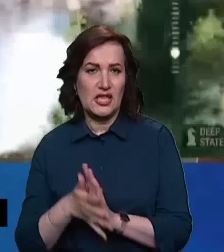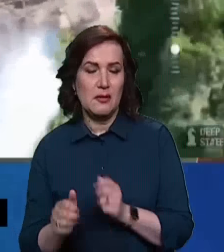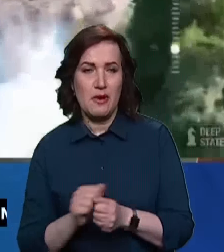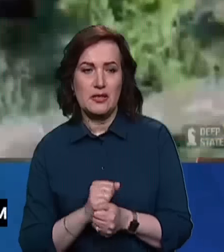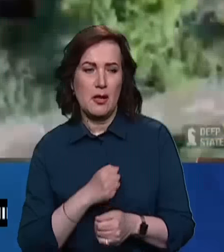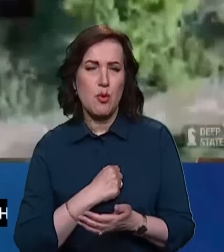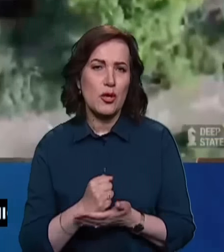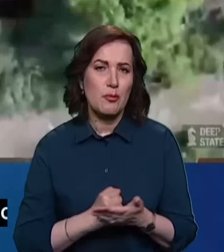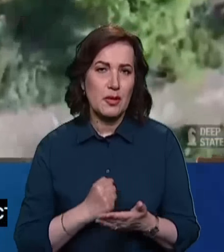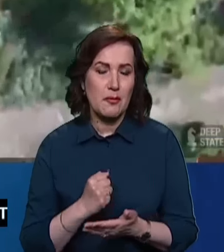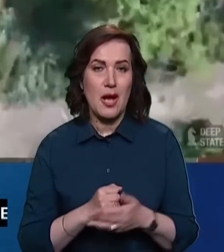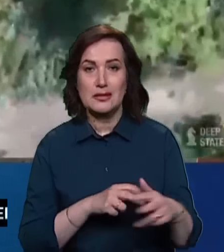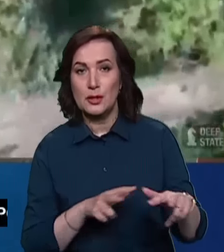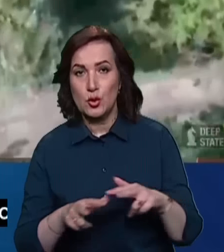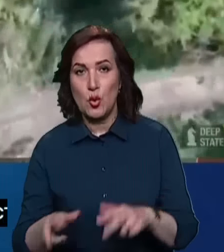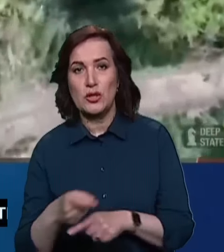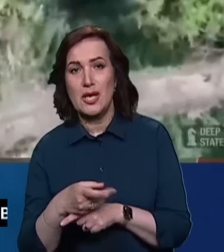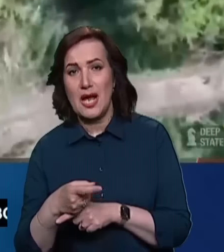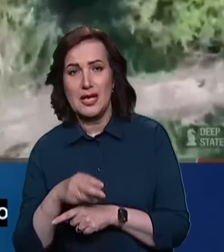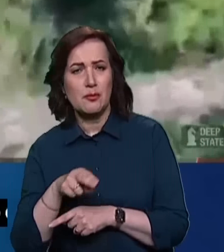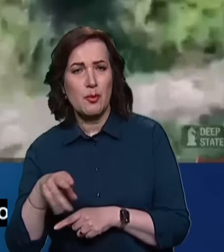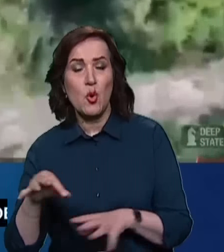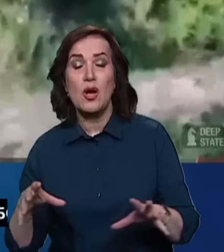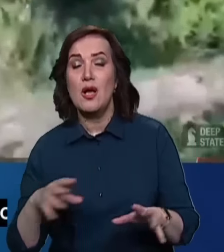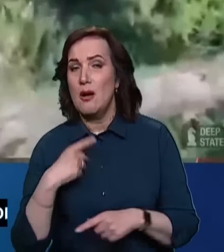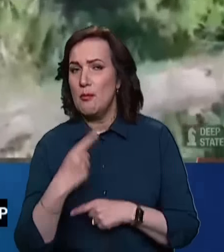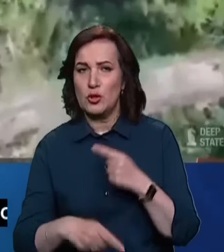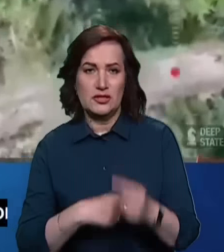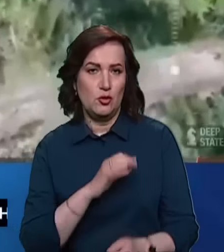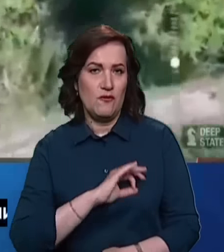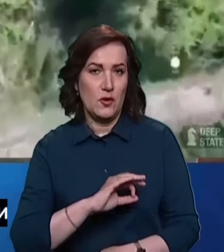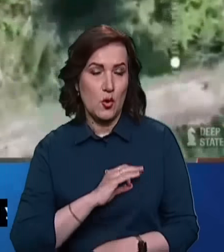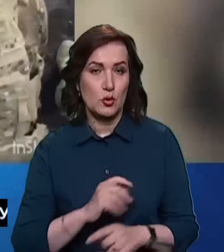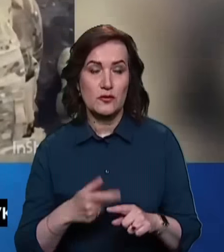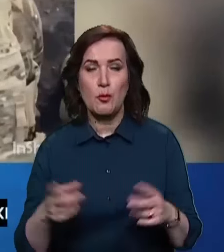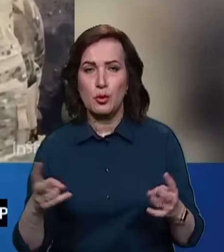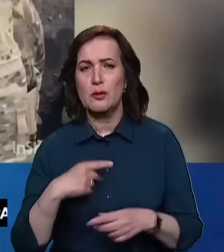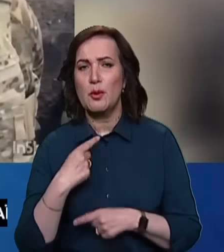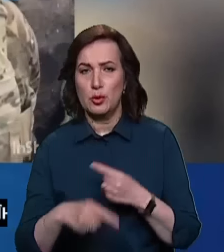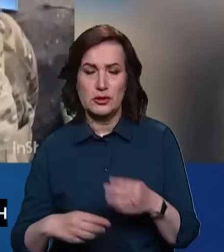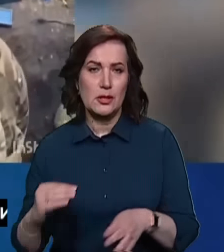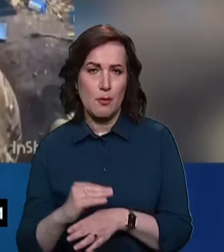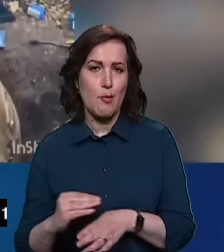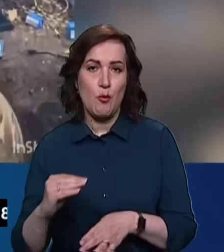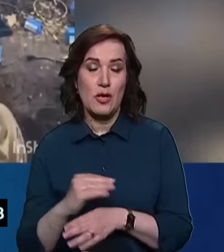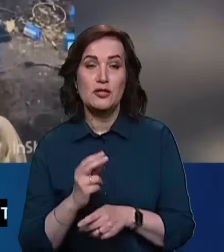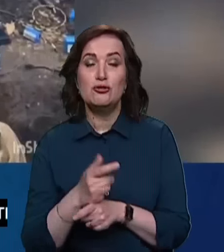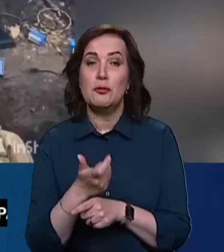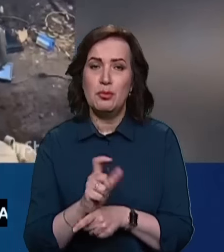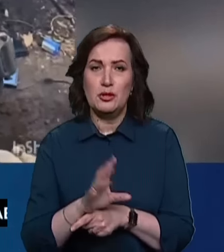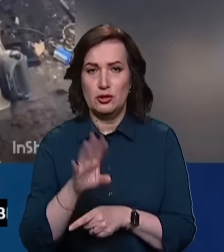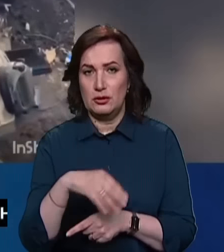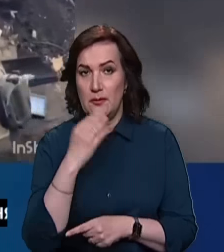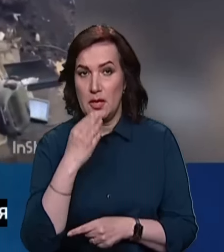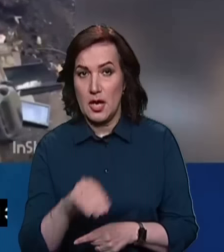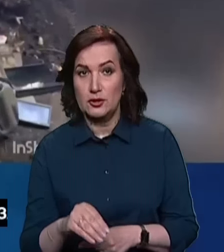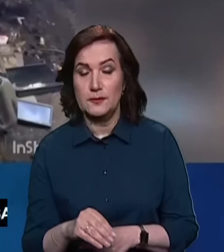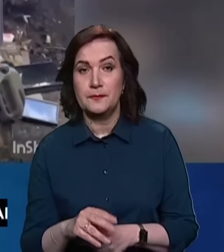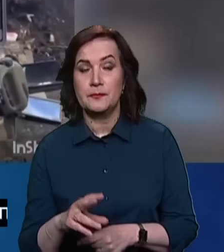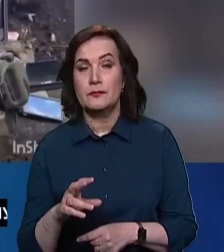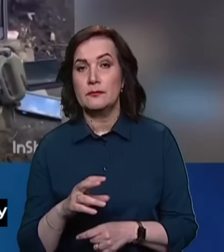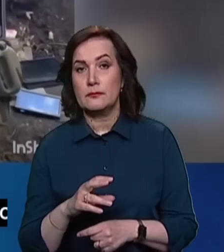боєприпаси, ті самі дрони, ракети ППО, вони постійно використовуються, тому потрібно постійно поповнення. Чим більше, тим краще.